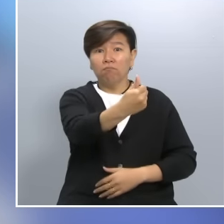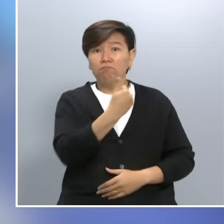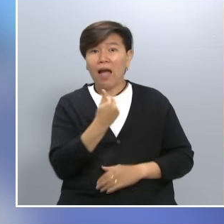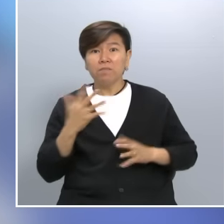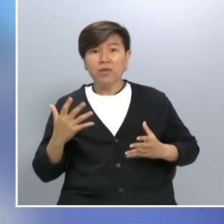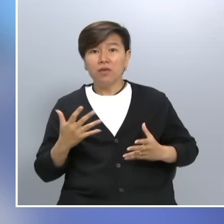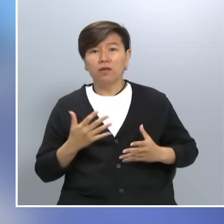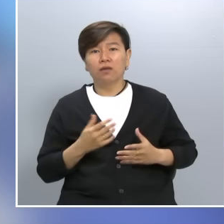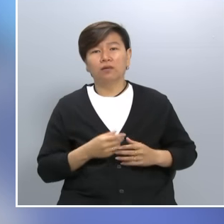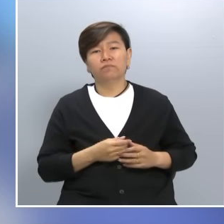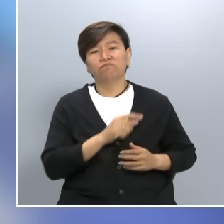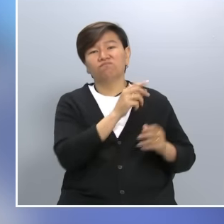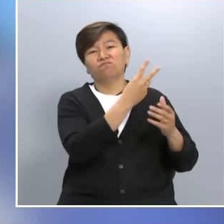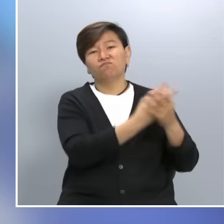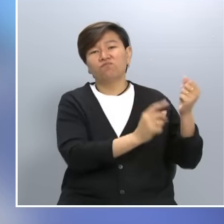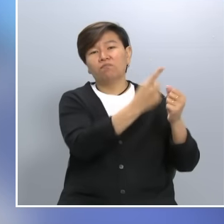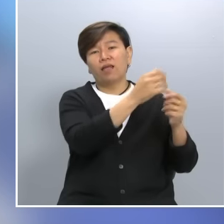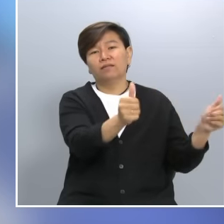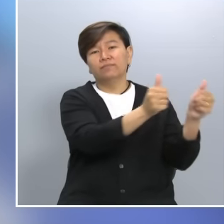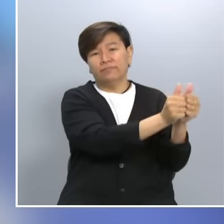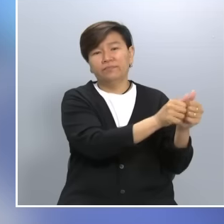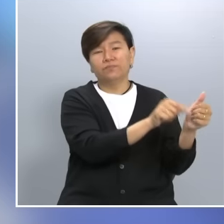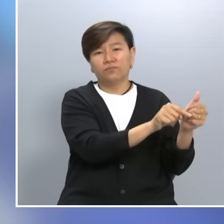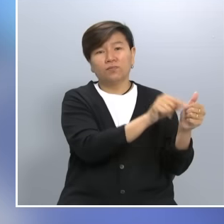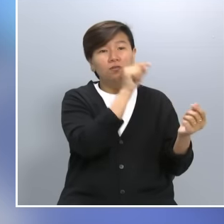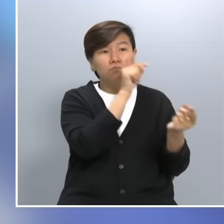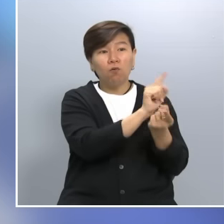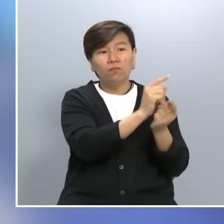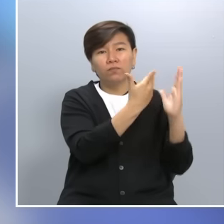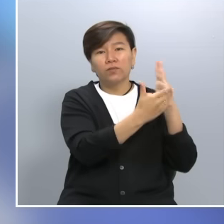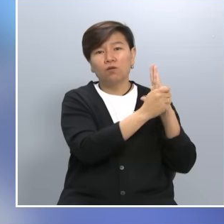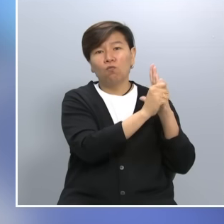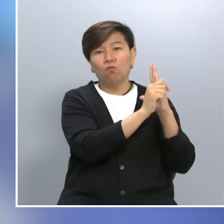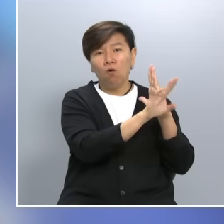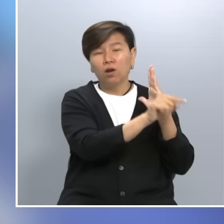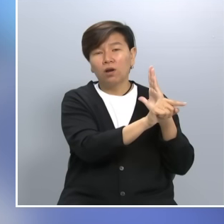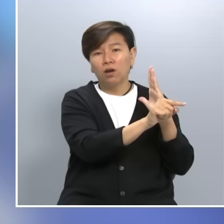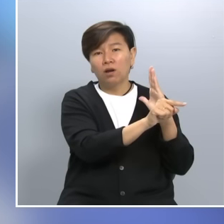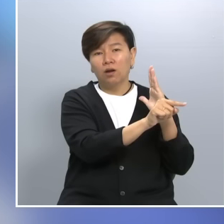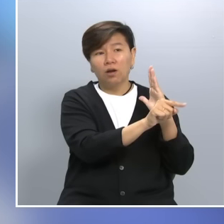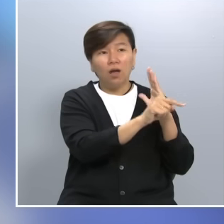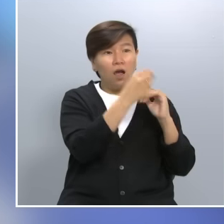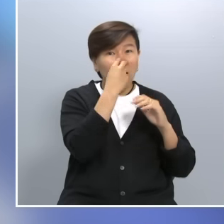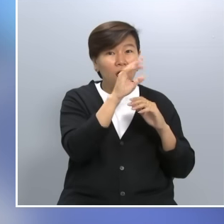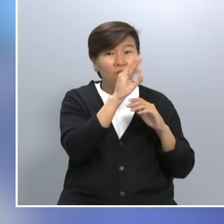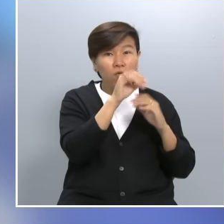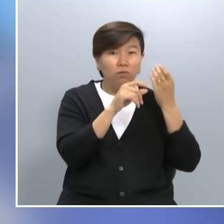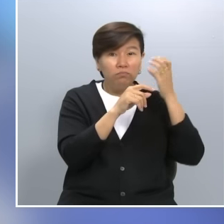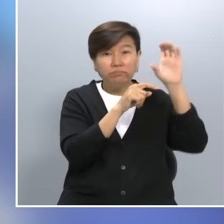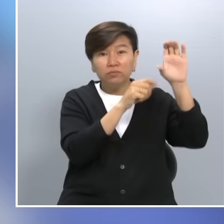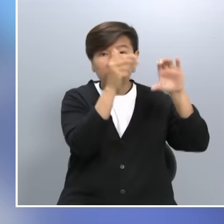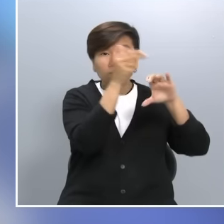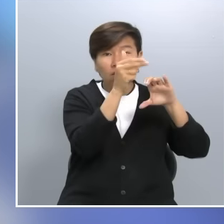ค่ะไปอยู่กับแฟนใหม่เป็นแฟนใหม่ที่เจอกันที่จังหวัดอุบลนแล้วก็ลงสตอรี่ Facebookมีความ